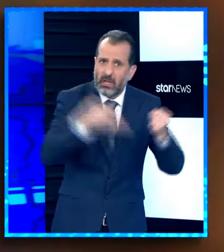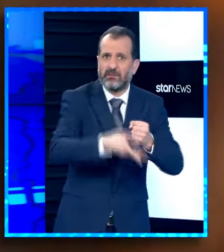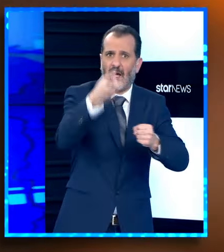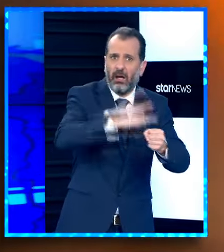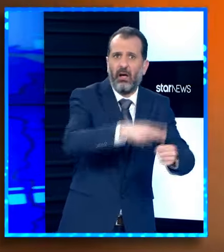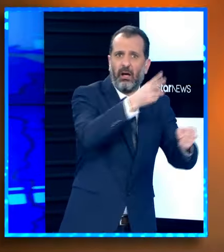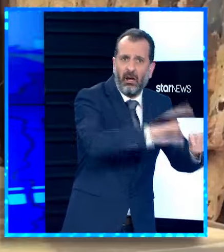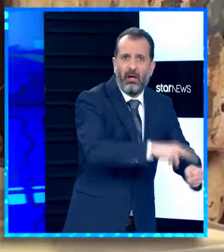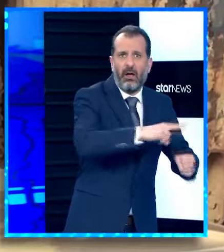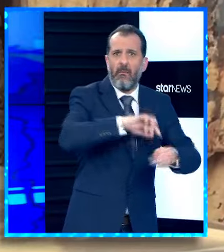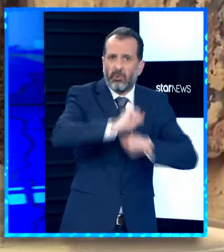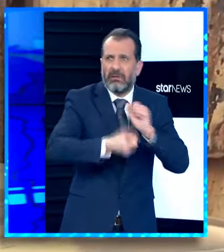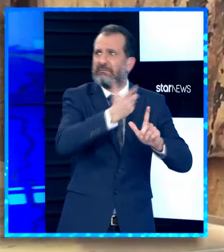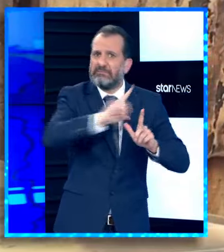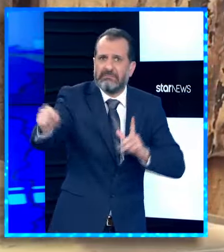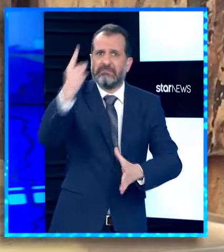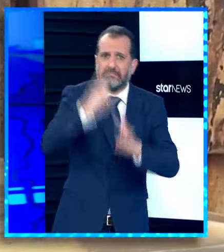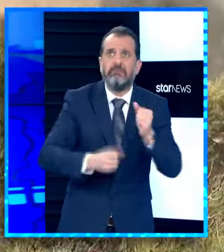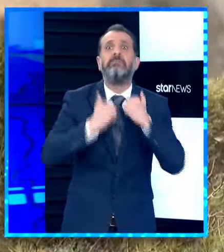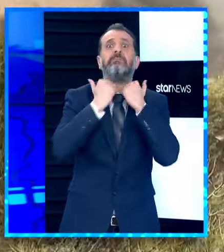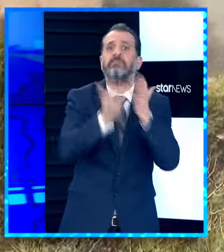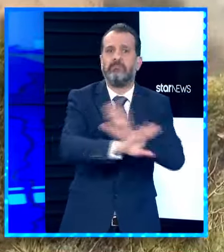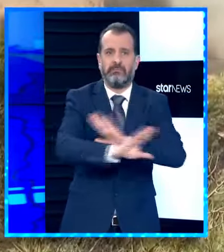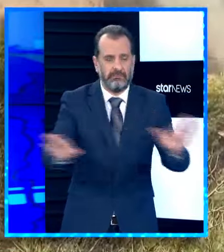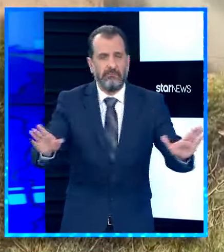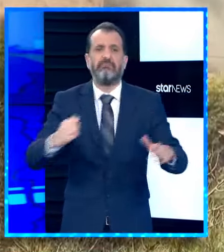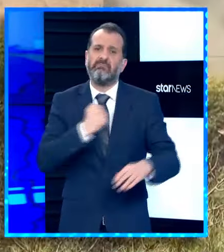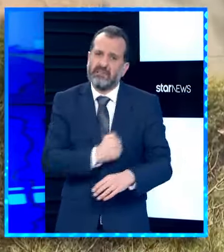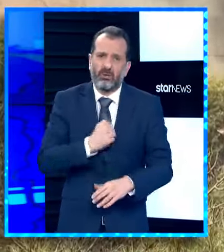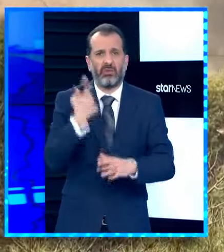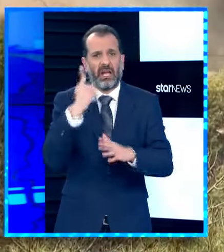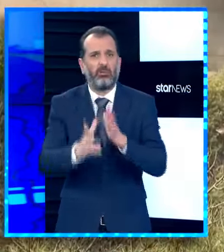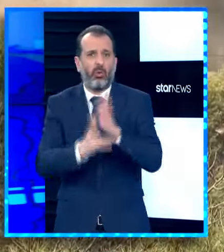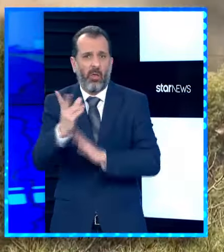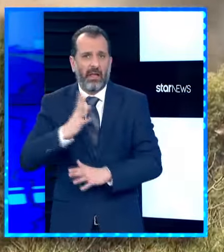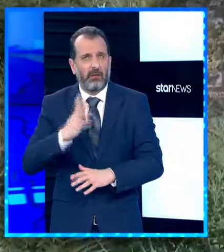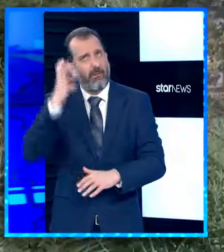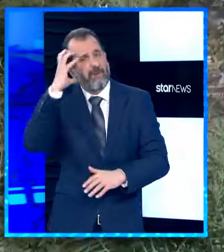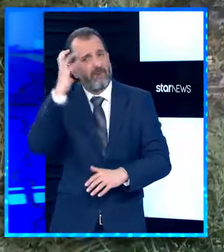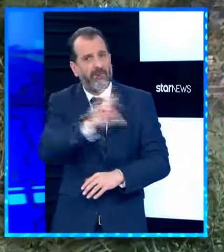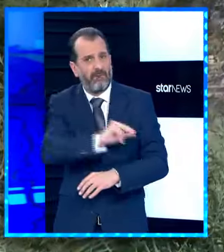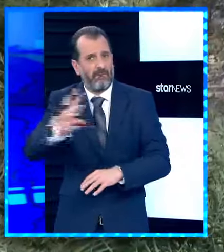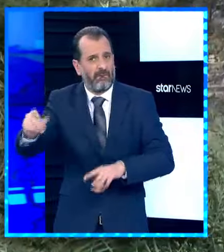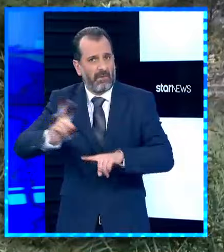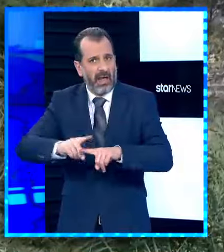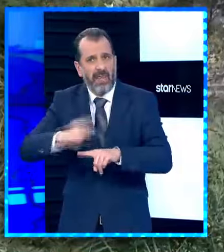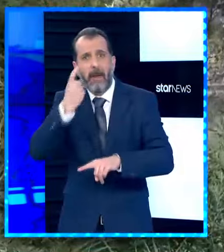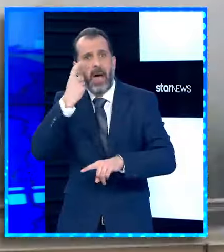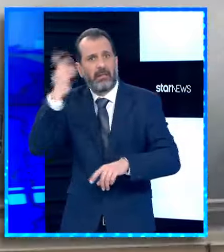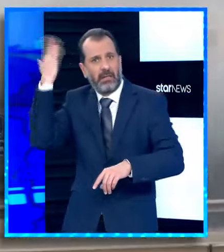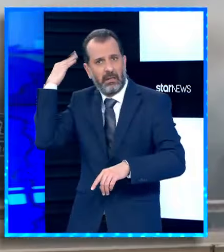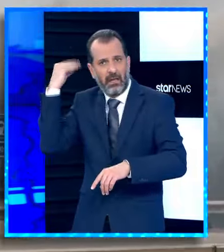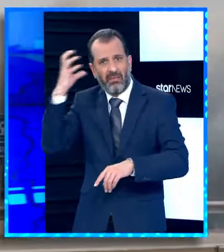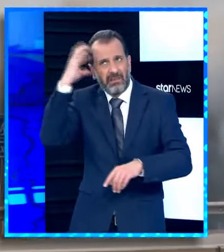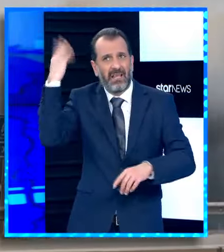στην προσπάθειά τους να γλιτώσουν από την πύρινη λέλαπα. Θύματα μιας τραγωδίας που θυμίζει το Μάτι. Η μεγαλύτερη στη Χιλή μετά